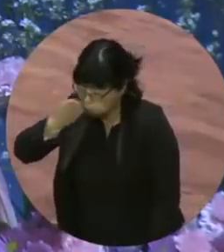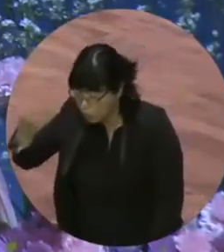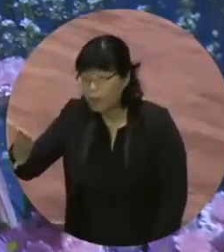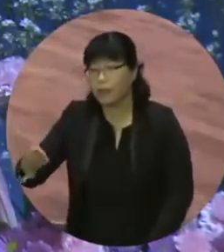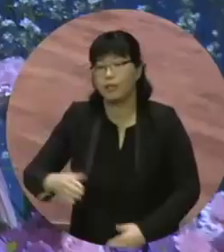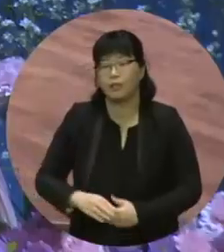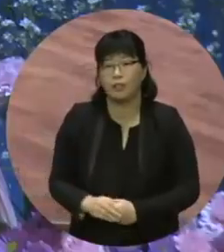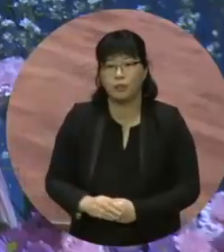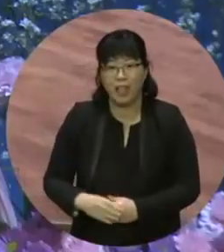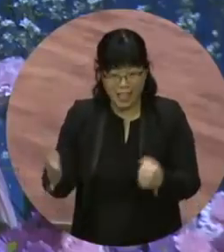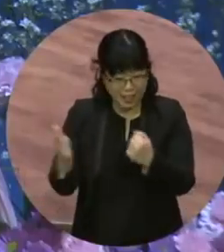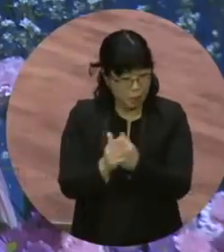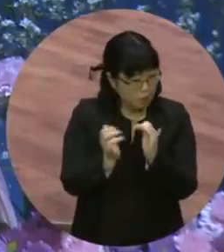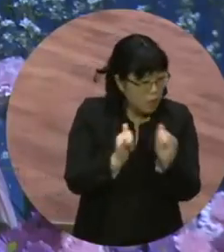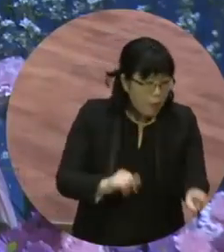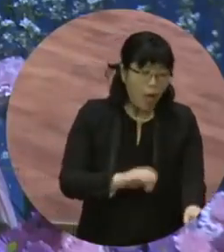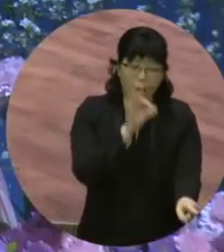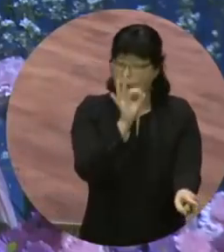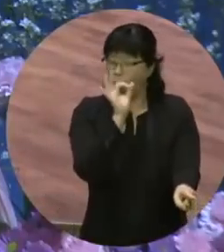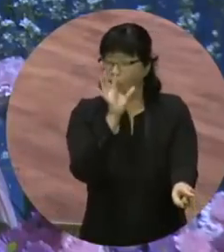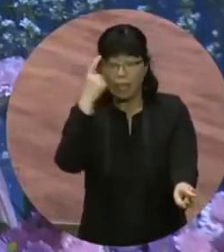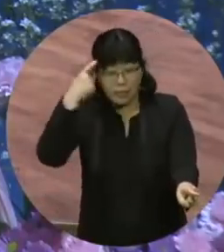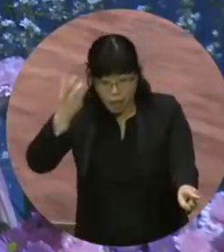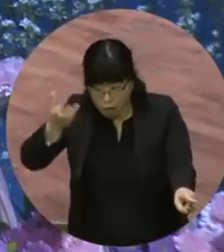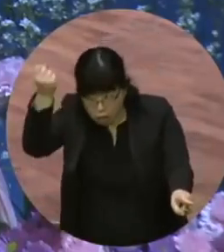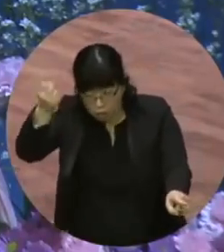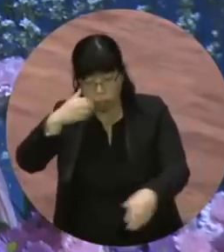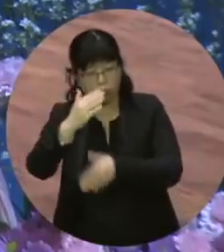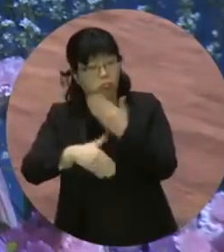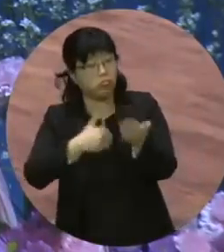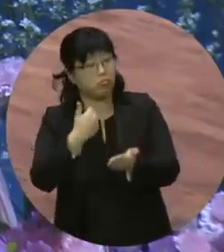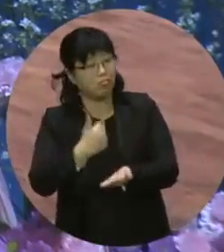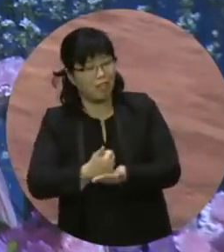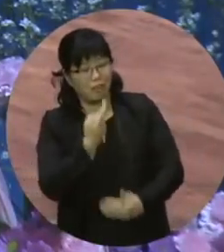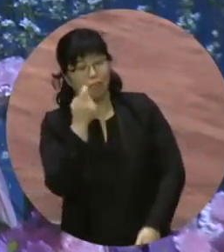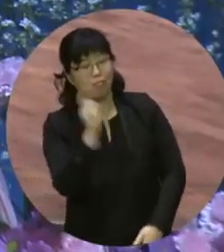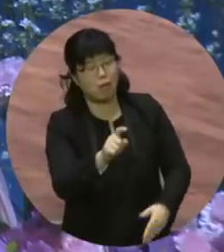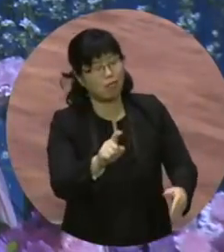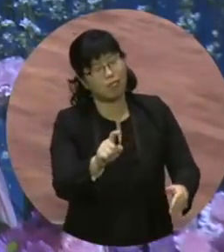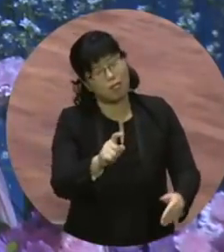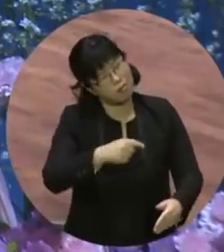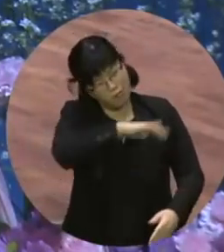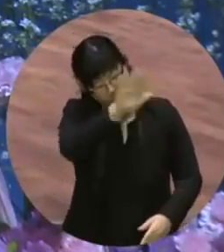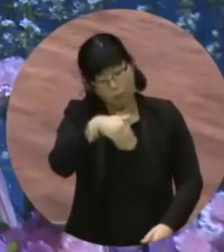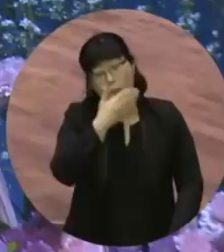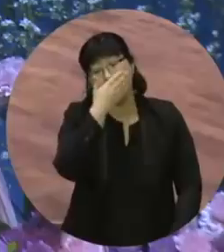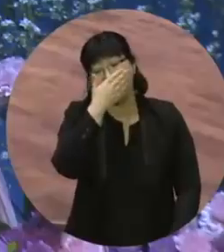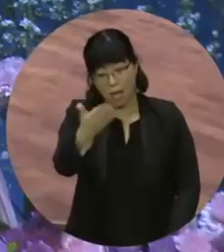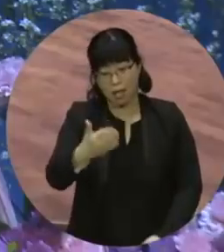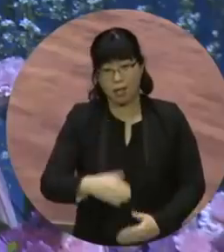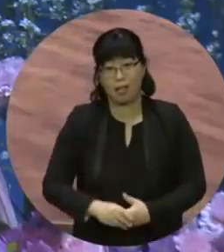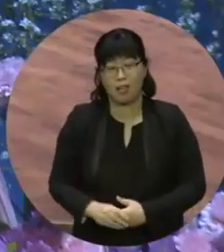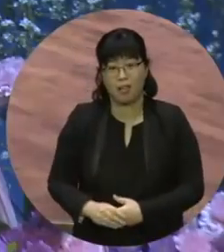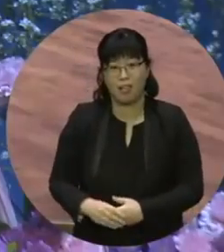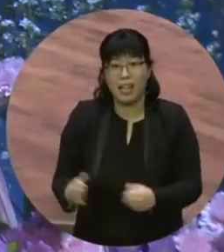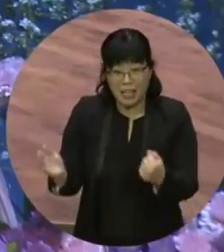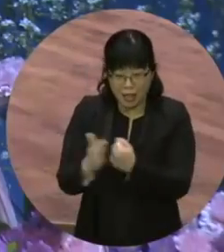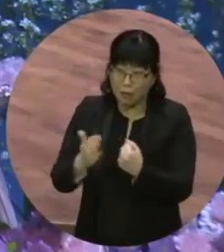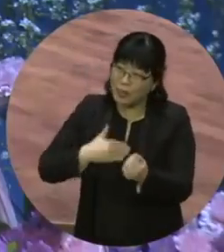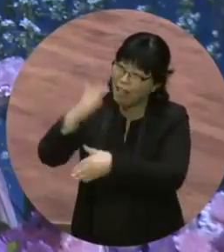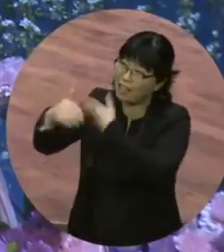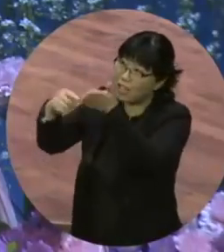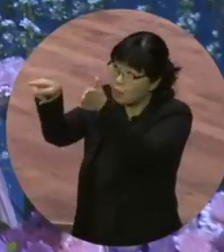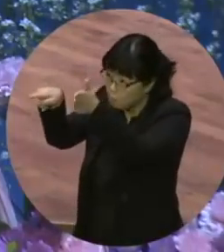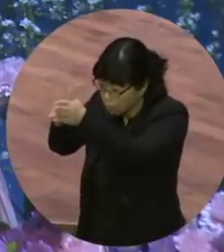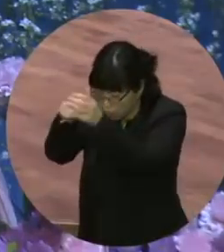불가능을 가능케 하신다고. 그 하나님을 여러분 믿는 거예요. 그 하나님을 부르는 거예요.